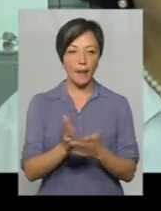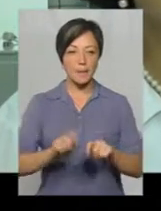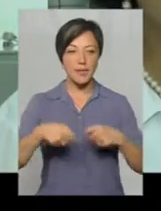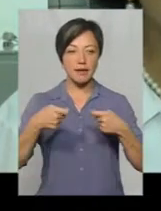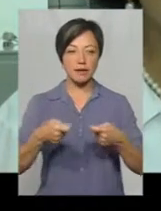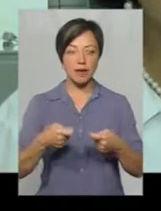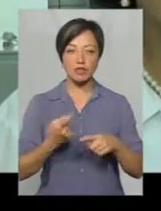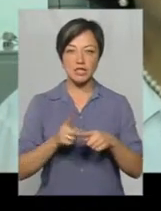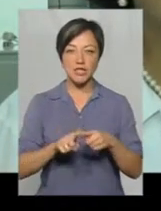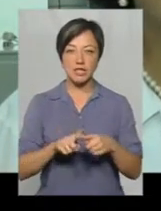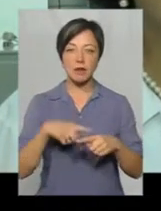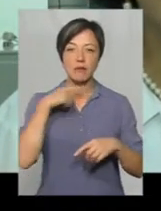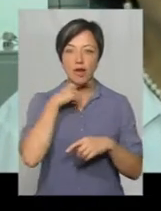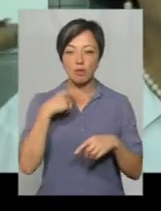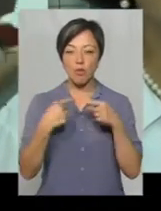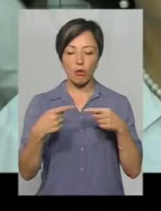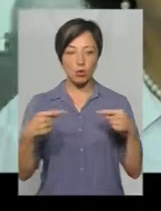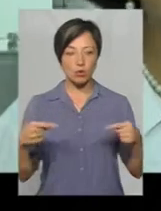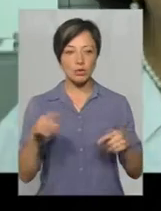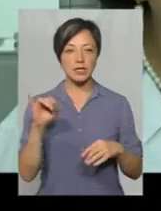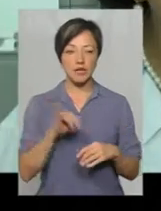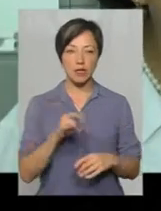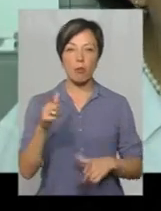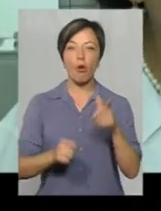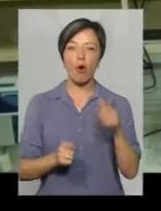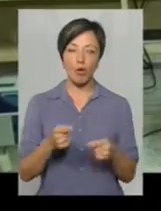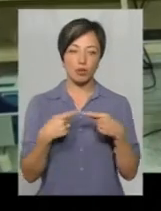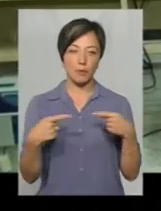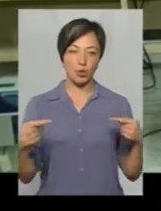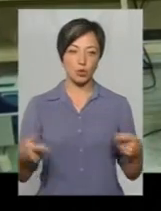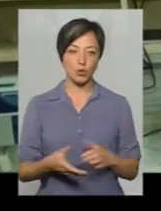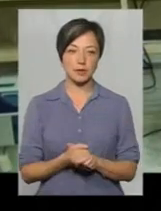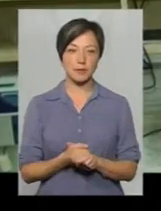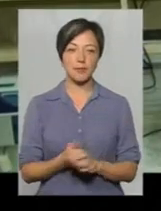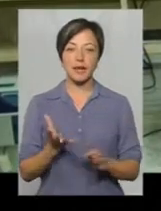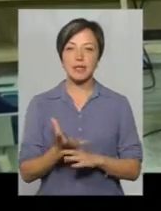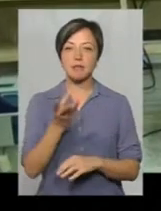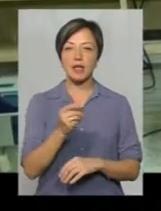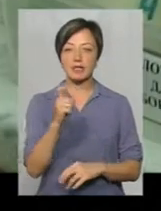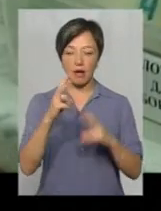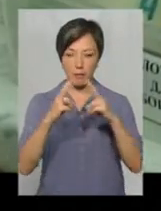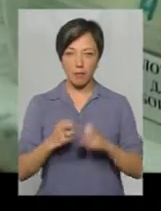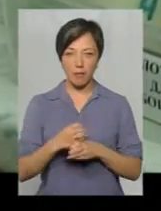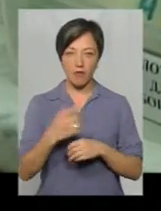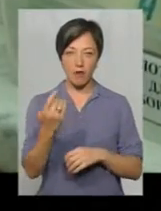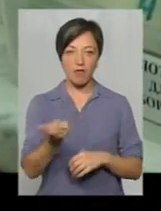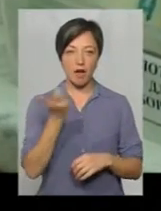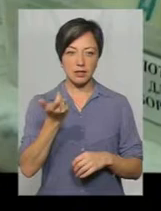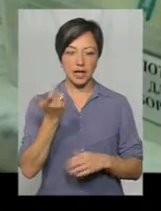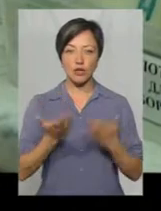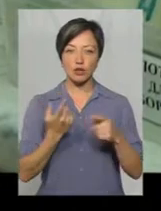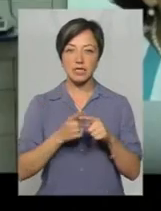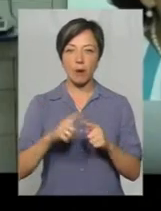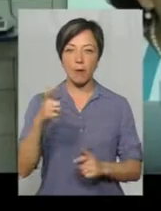зазвичай то є м'ясопродукти і, звичайно, молочна продукція. Сплачує за лабораторну перевірку товару його власник. Якщо